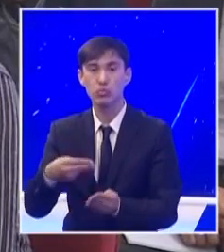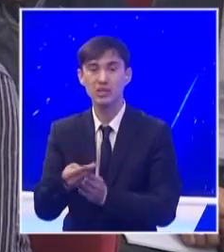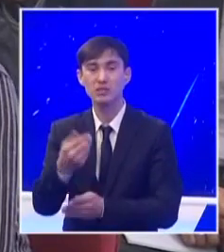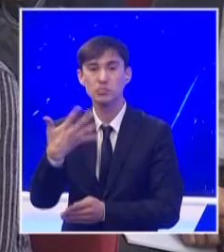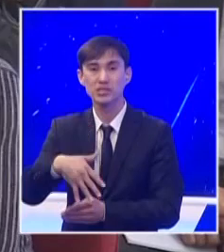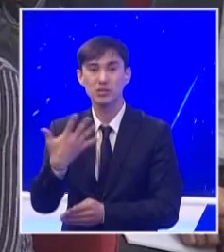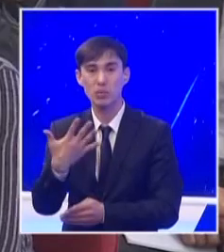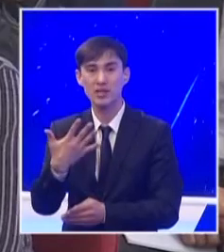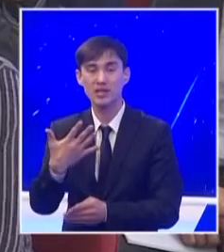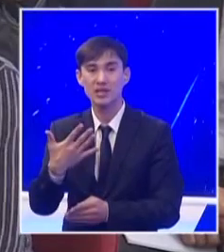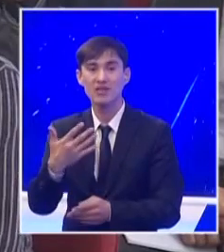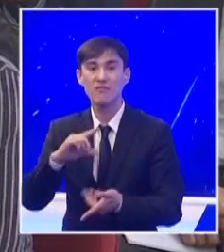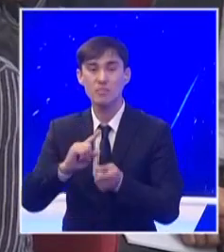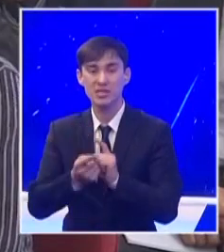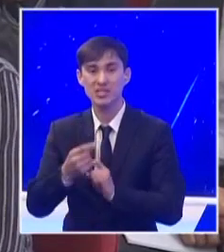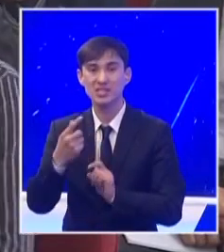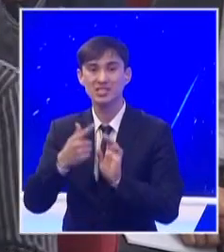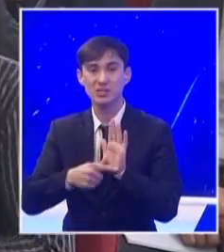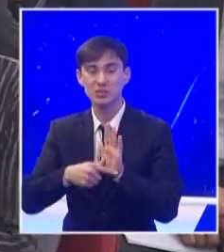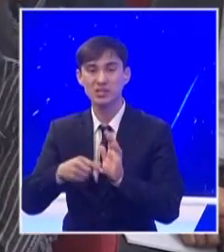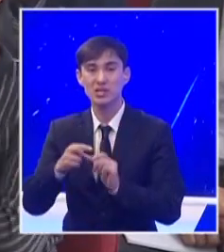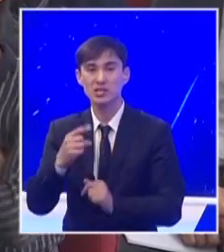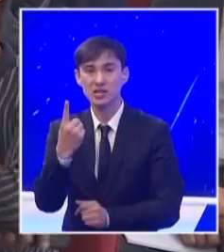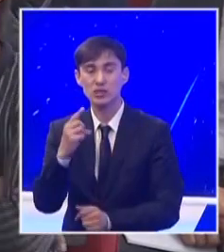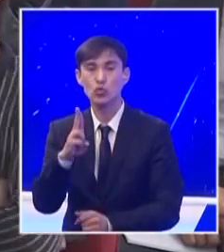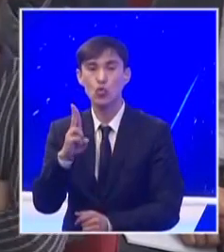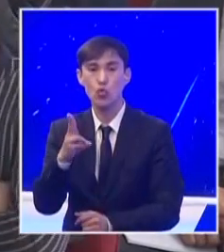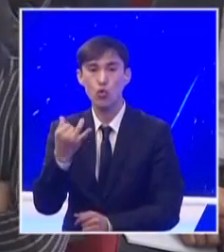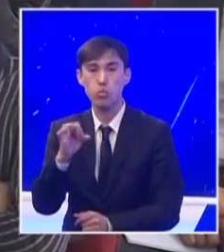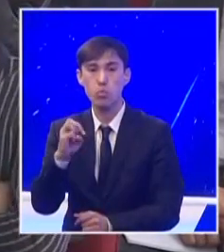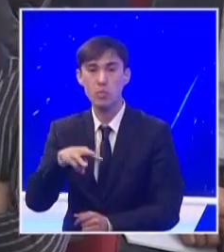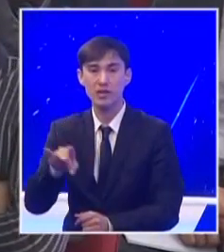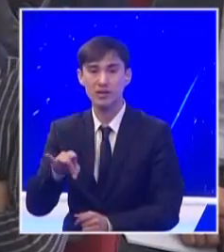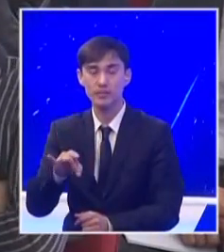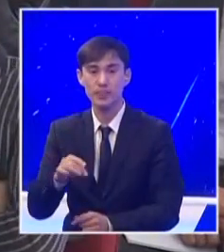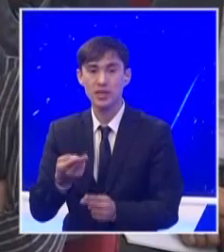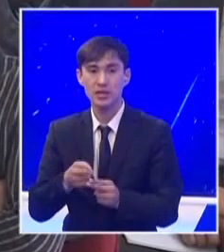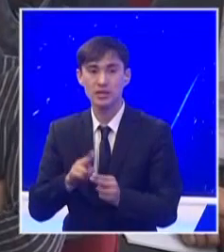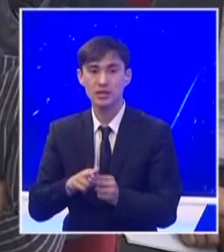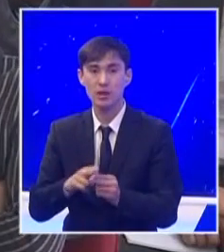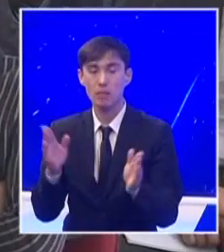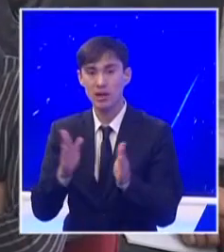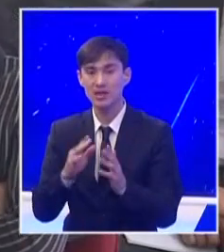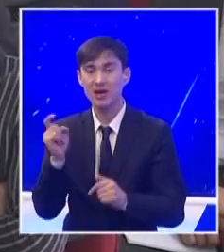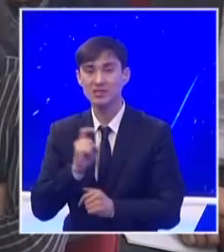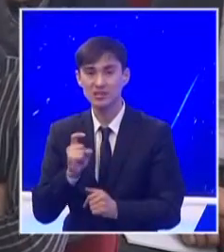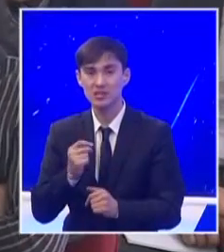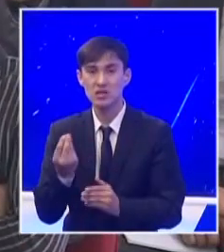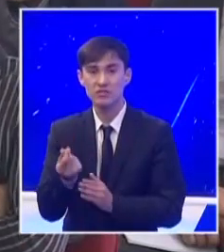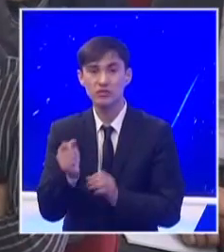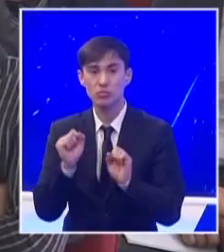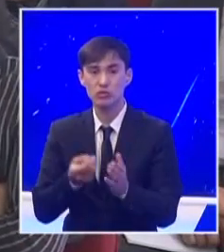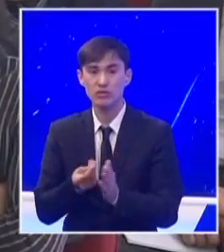тиин вместо 78 тиин за кубометр воды. Это большое подспорье для небольших хозяйств. Средства можно выделить